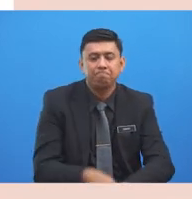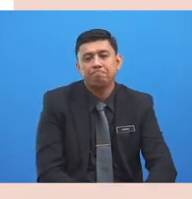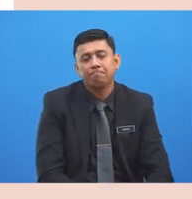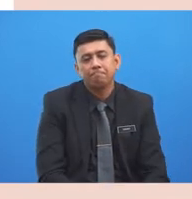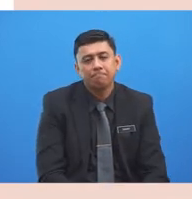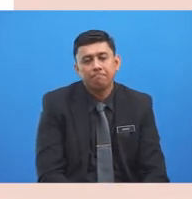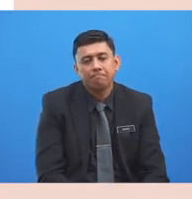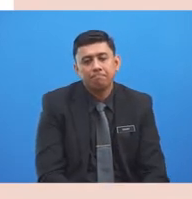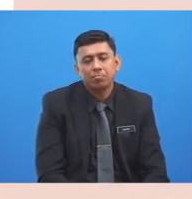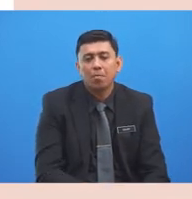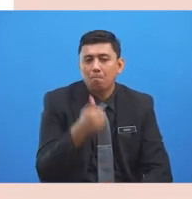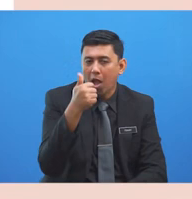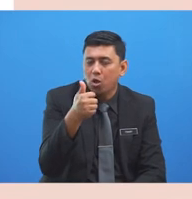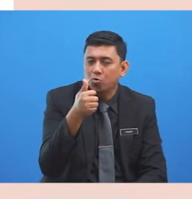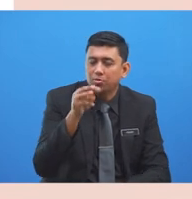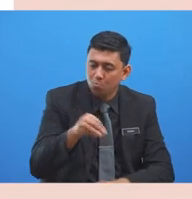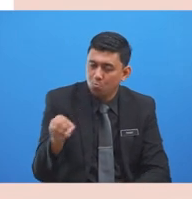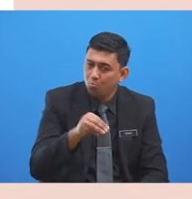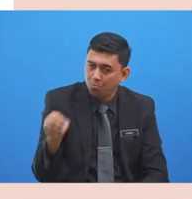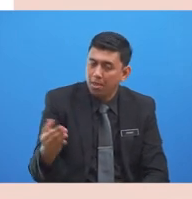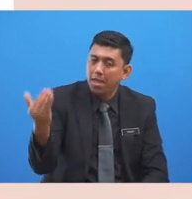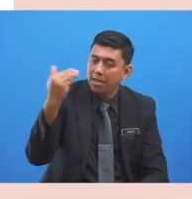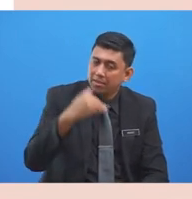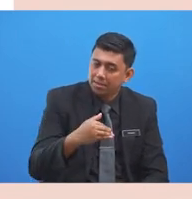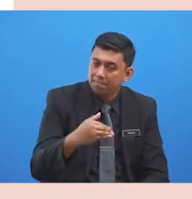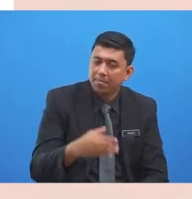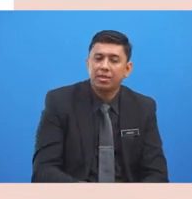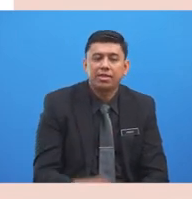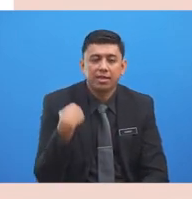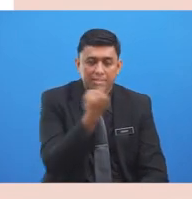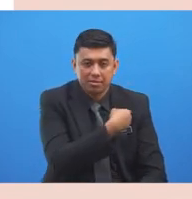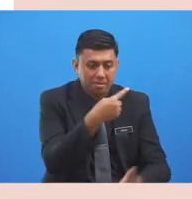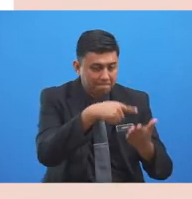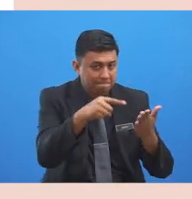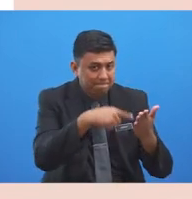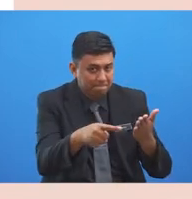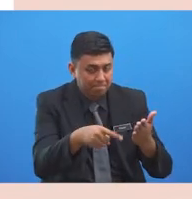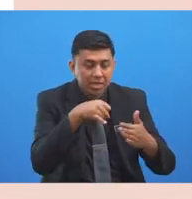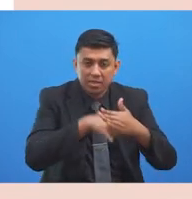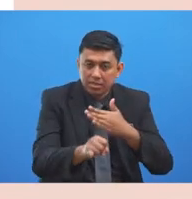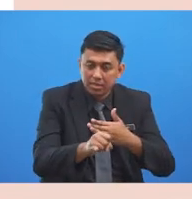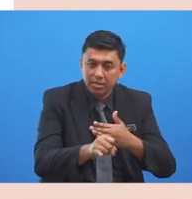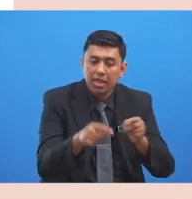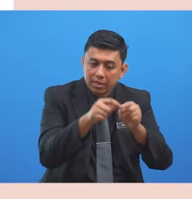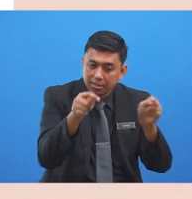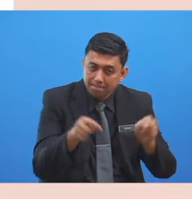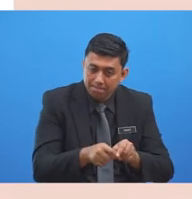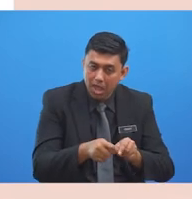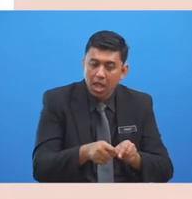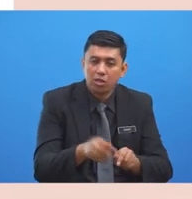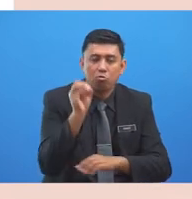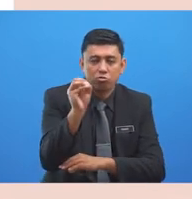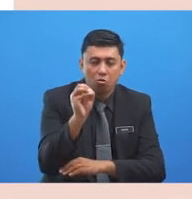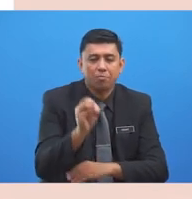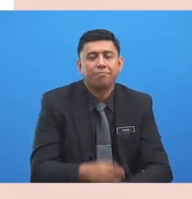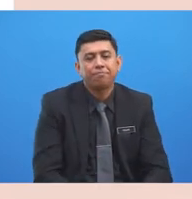tadi. Bagus murid-murid. Mari kita selesaikan dan isikan tempat